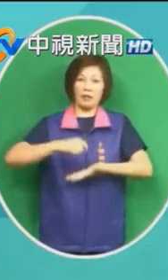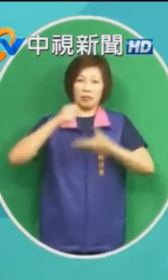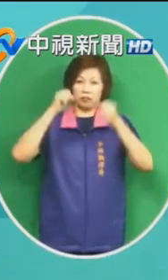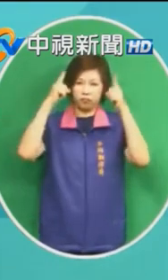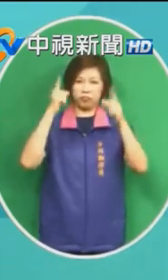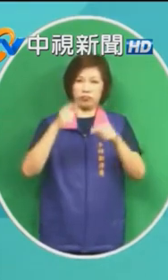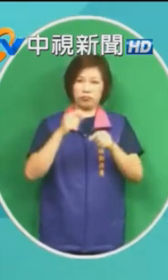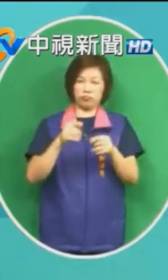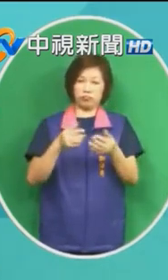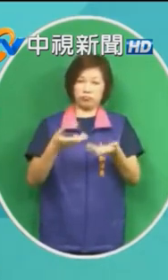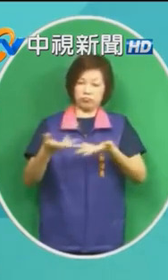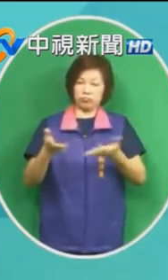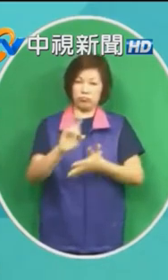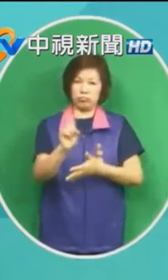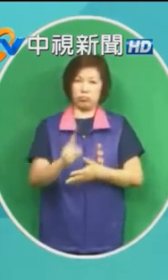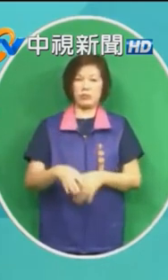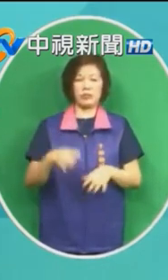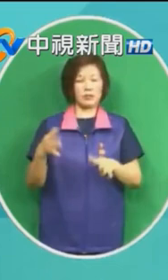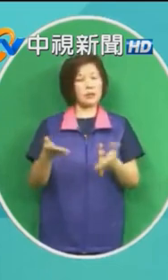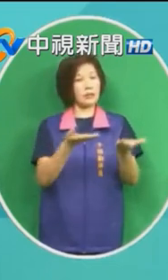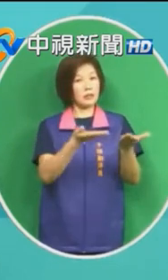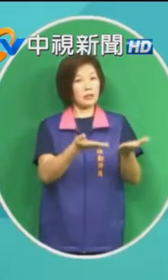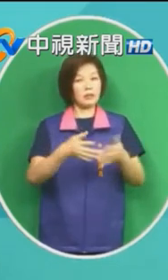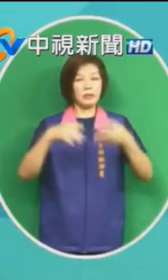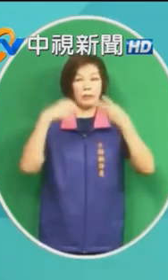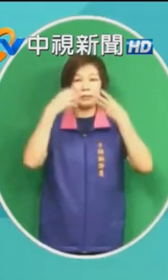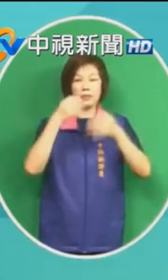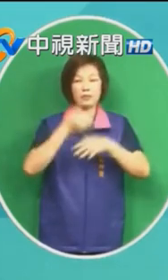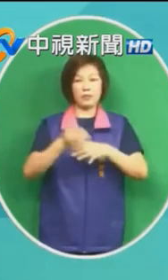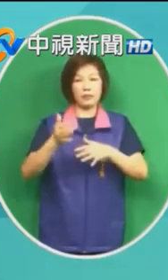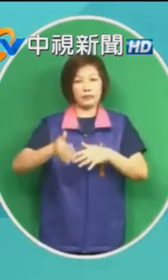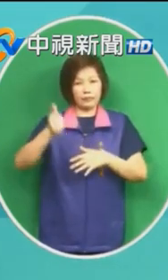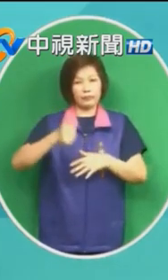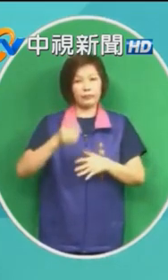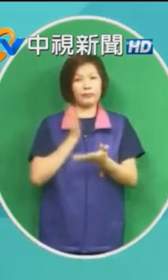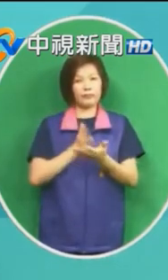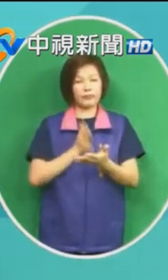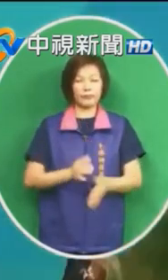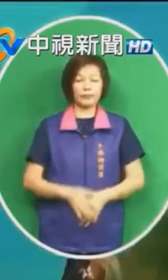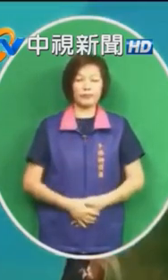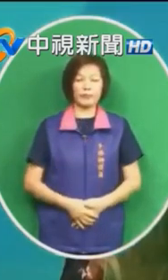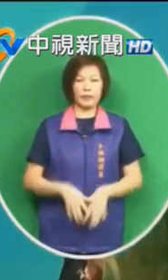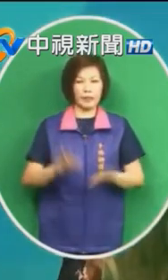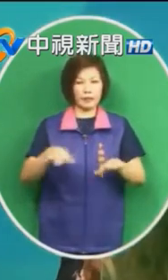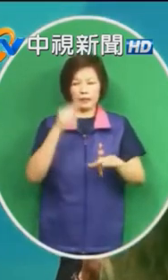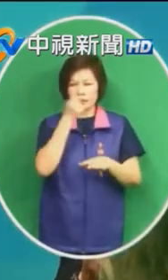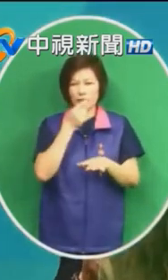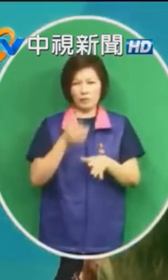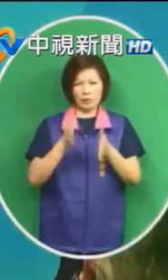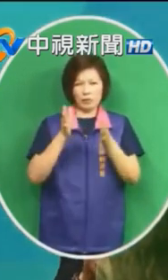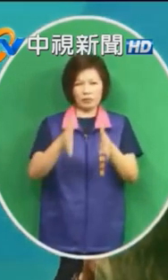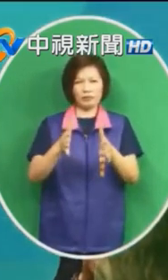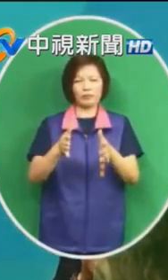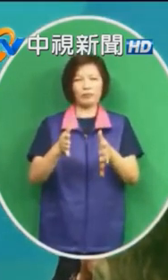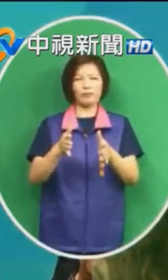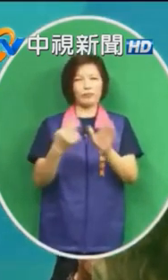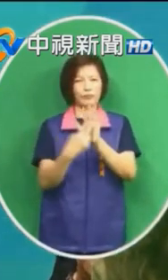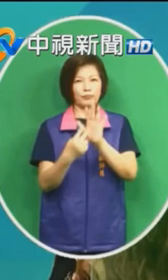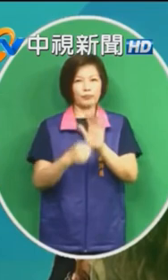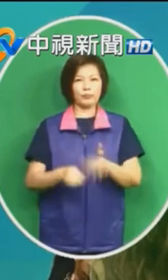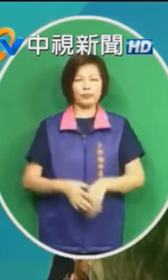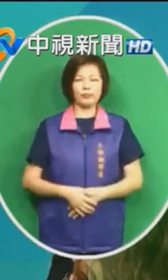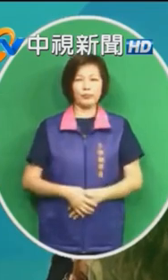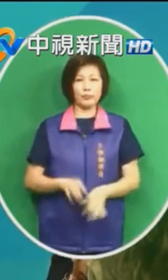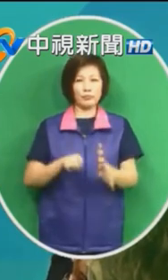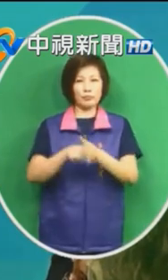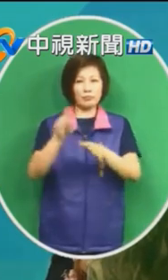们现在就请我们的指挥官潘孟安潘县长。 好，谢谢。我想在这边还是要再特别强调，很多所谓的